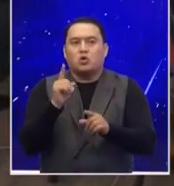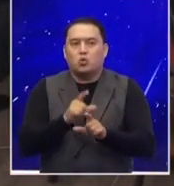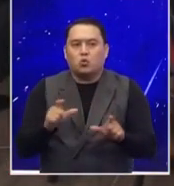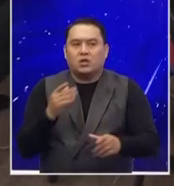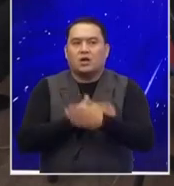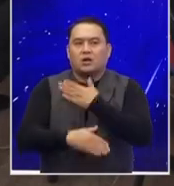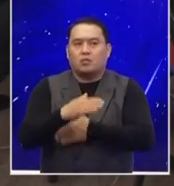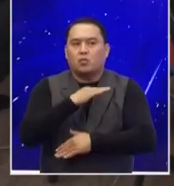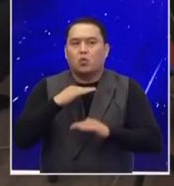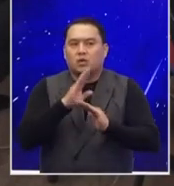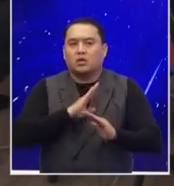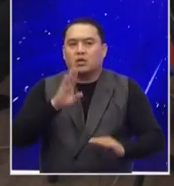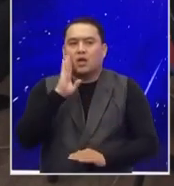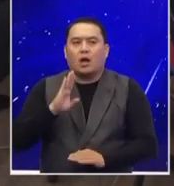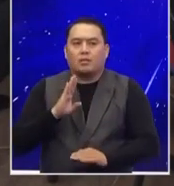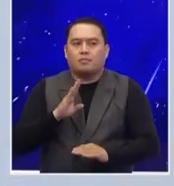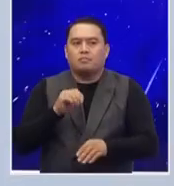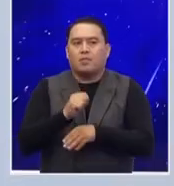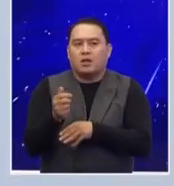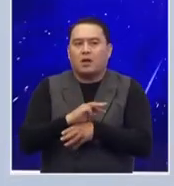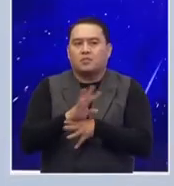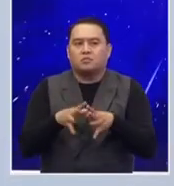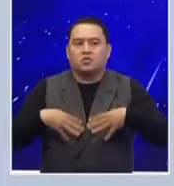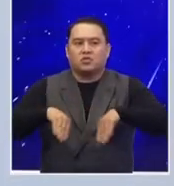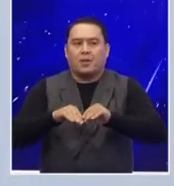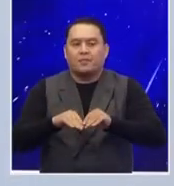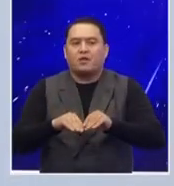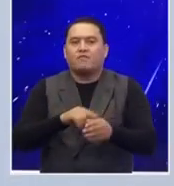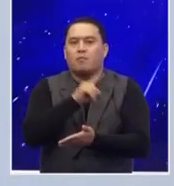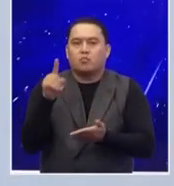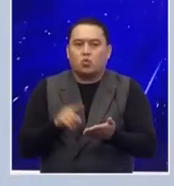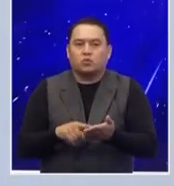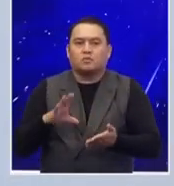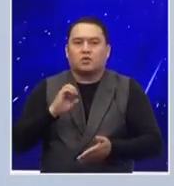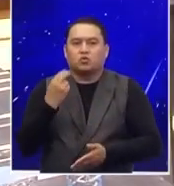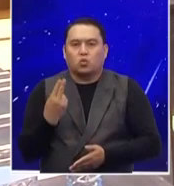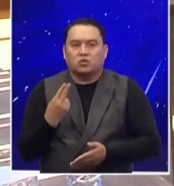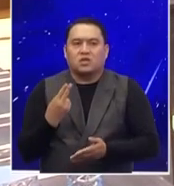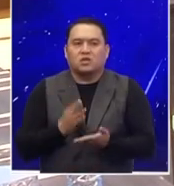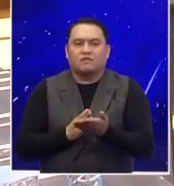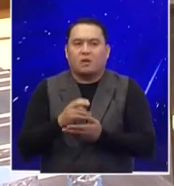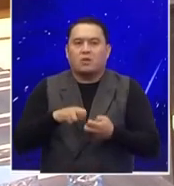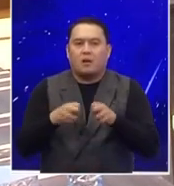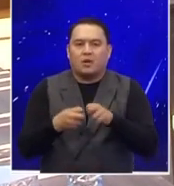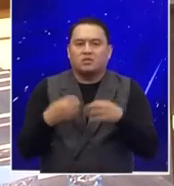потребностями многодетные матери и члены малообеспеченных семей. Большинство вопросов касалось социальной сферы. Это